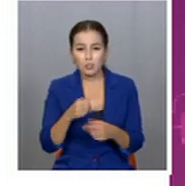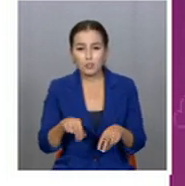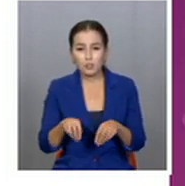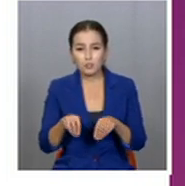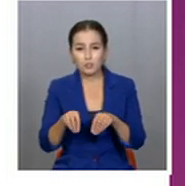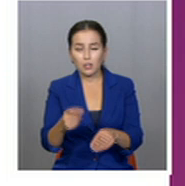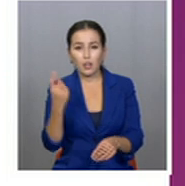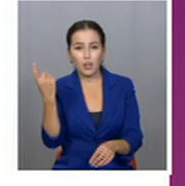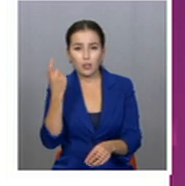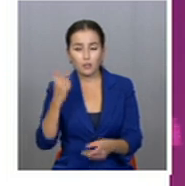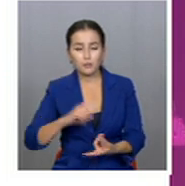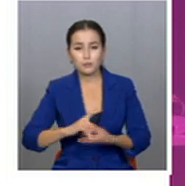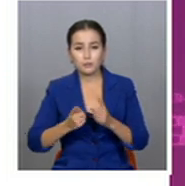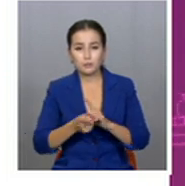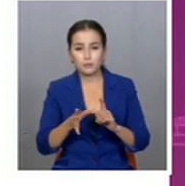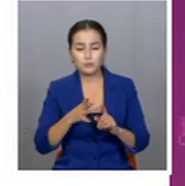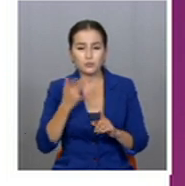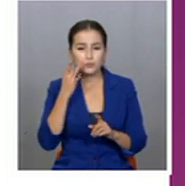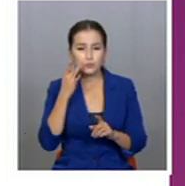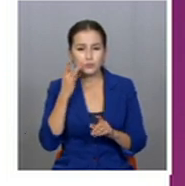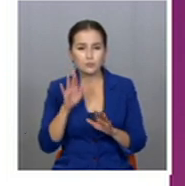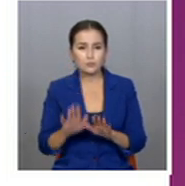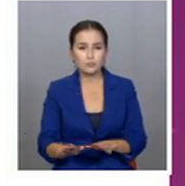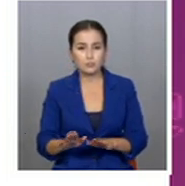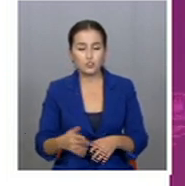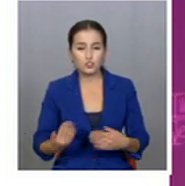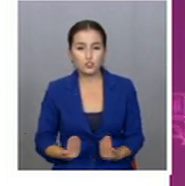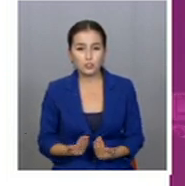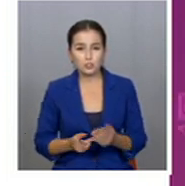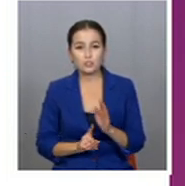көшті. Тұрақты қоныстар пайда болды.